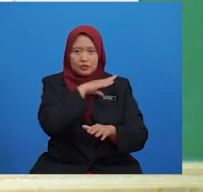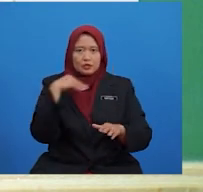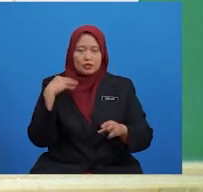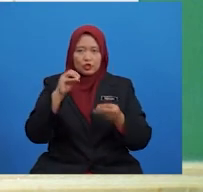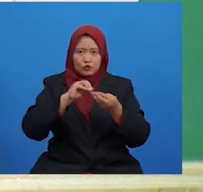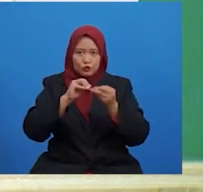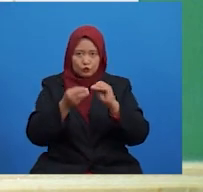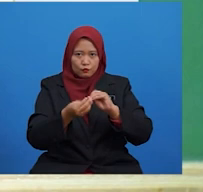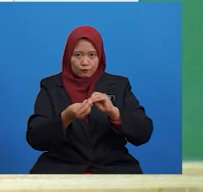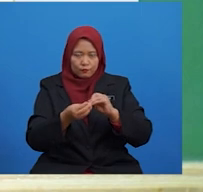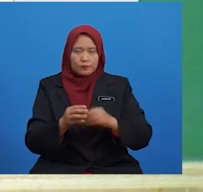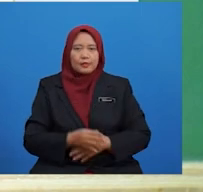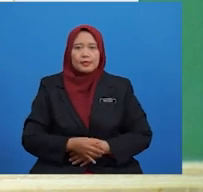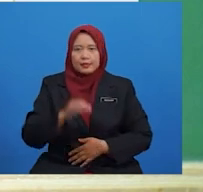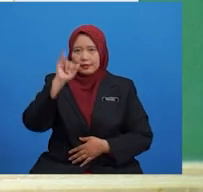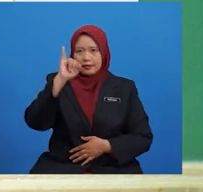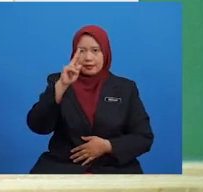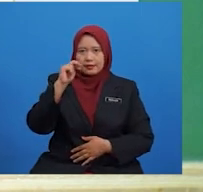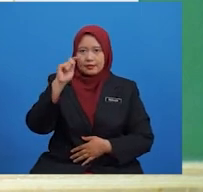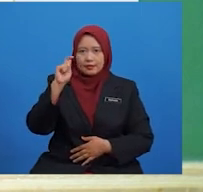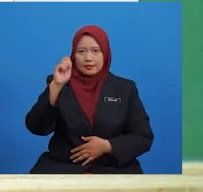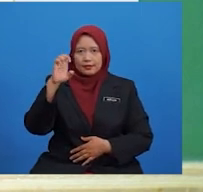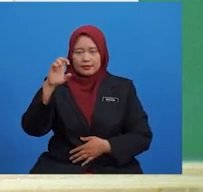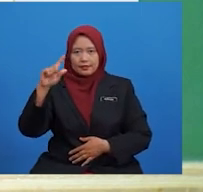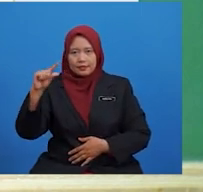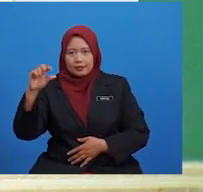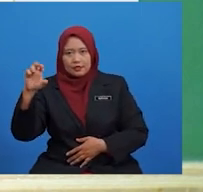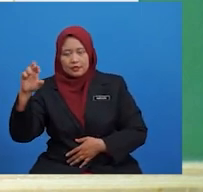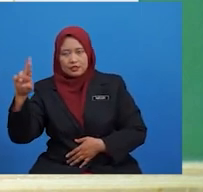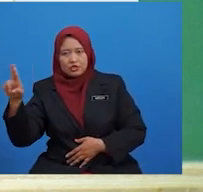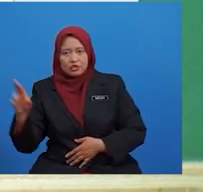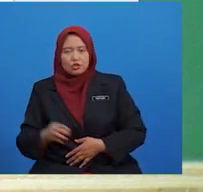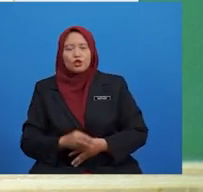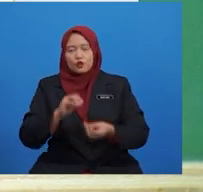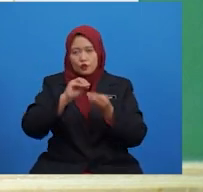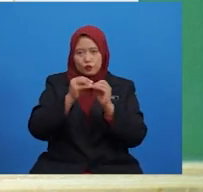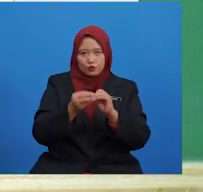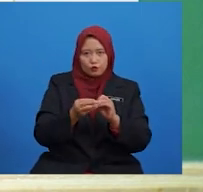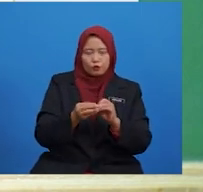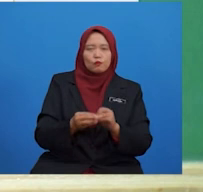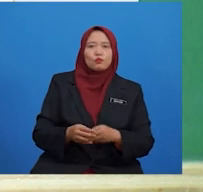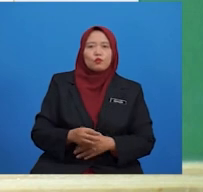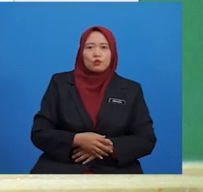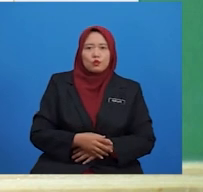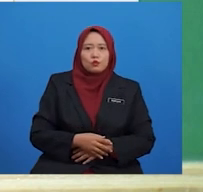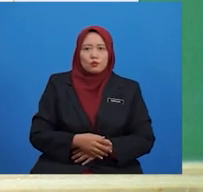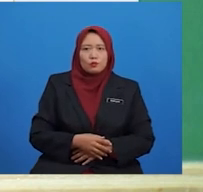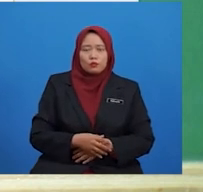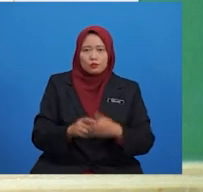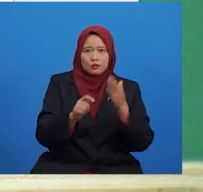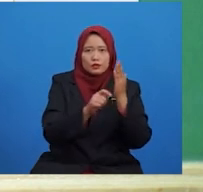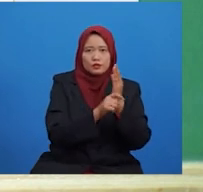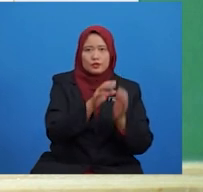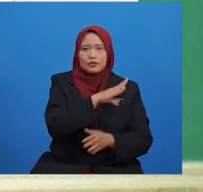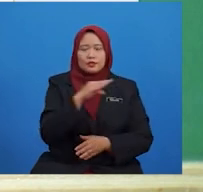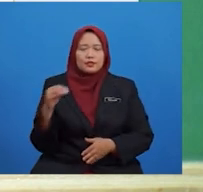nilai nombor bulat, positif dan negatif, manakala double pula memegang nilai nombor